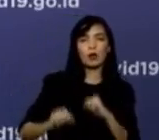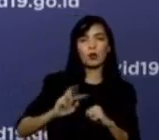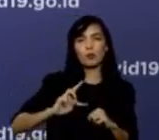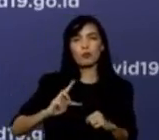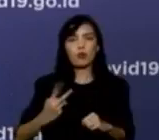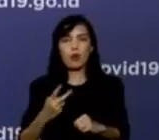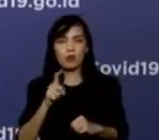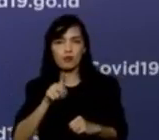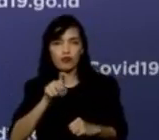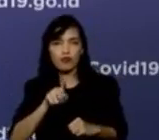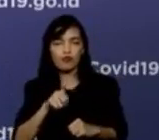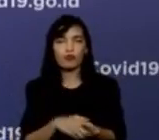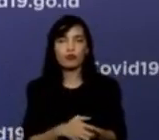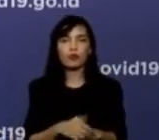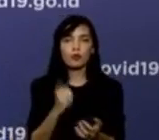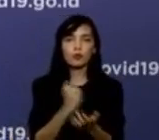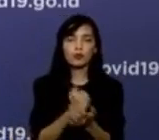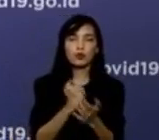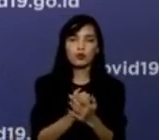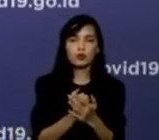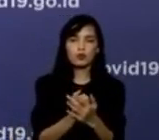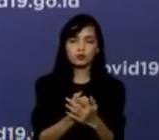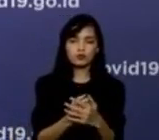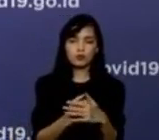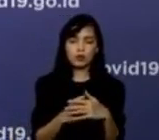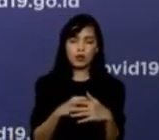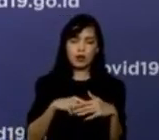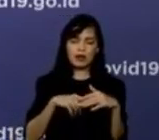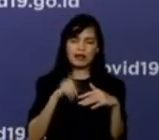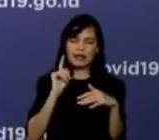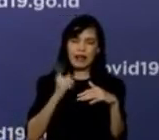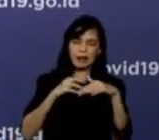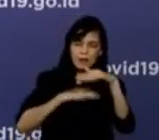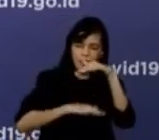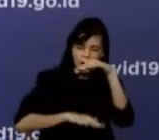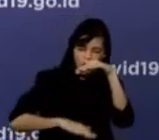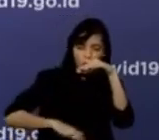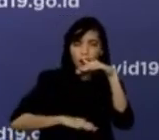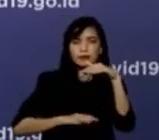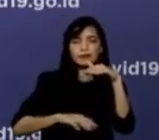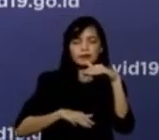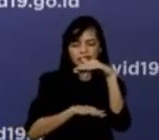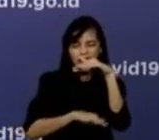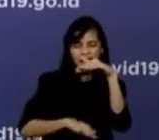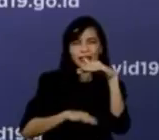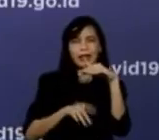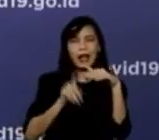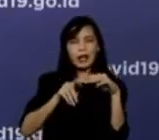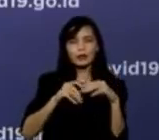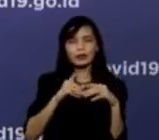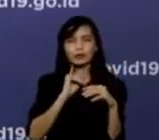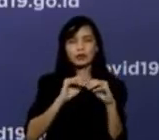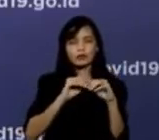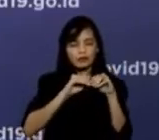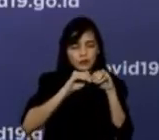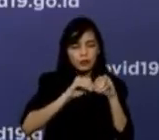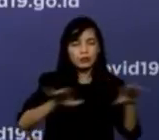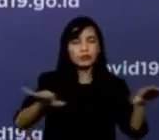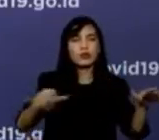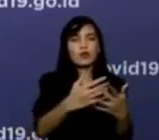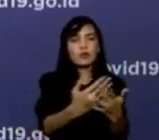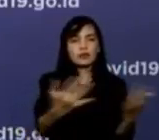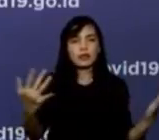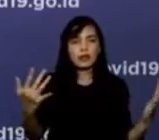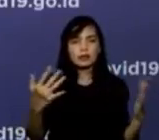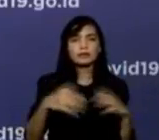kita yang secara mendasar, yang harus kita ajarkan kepada siapapun. Oleh